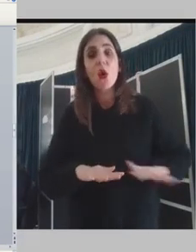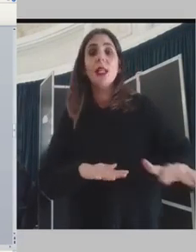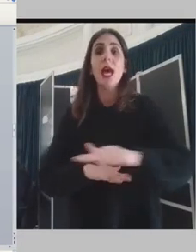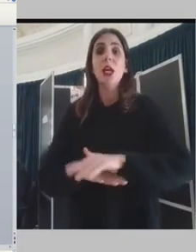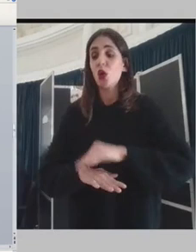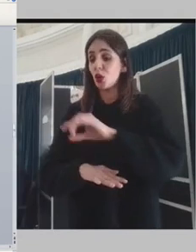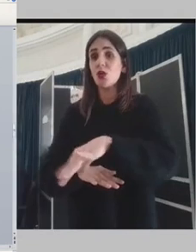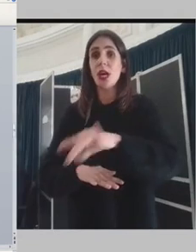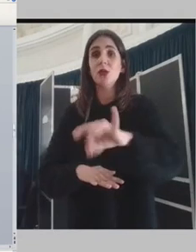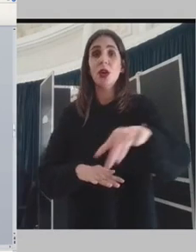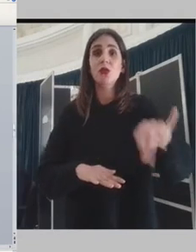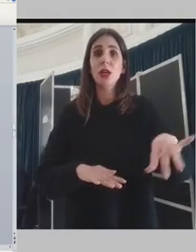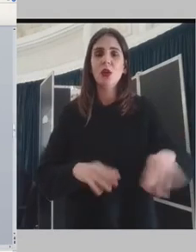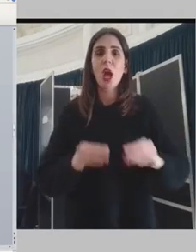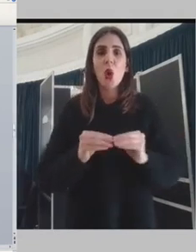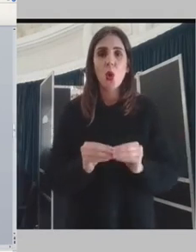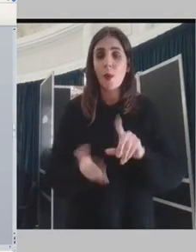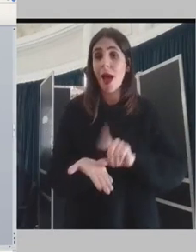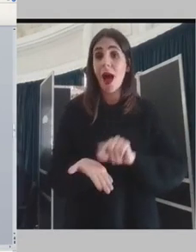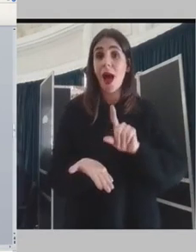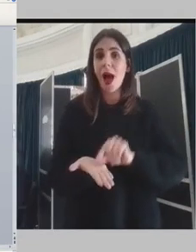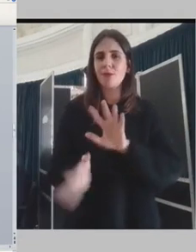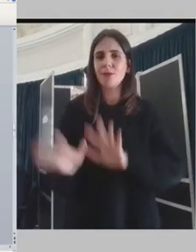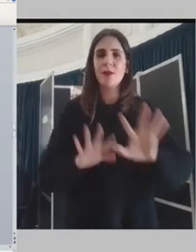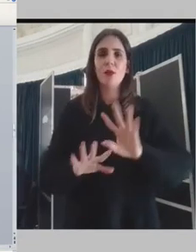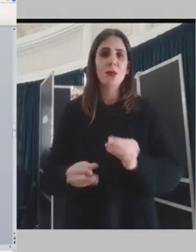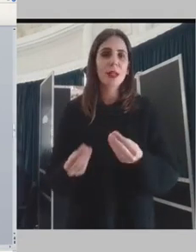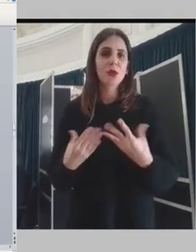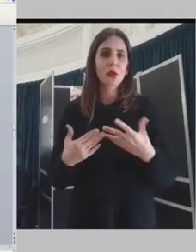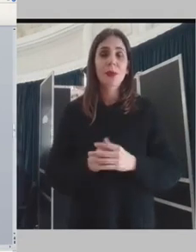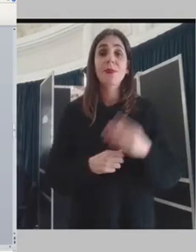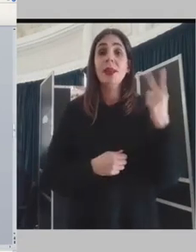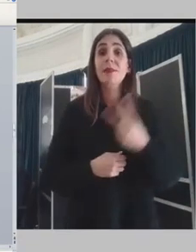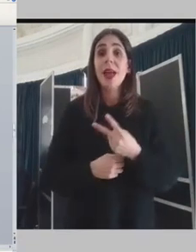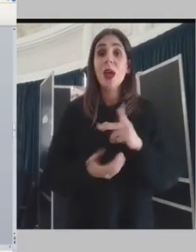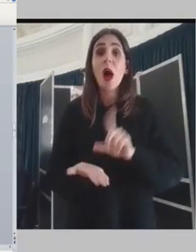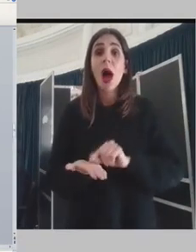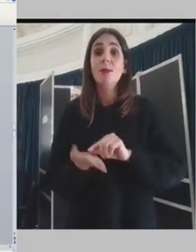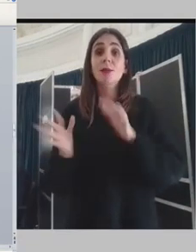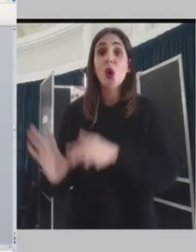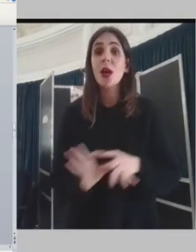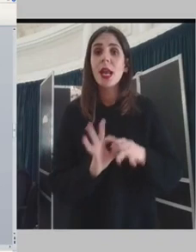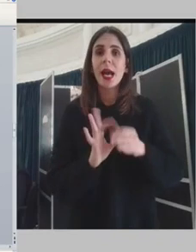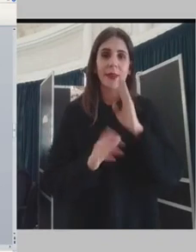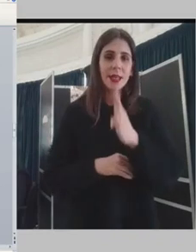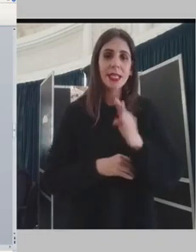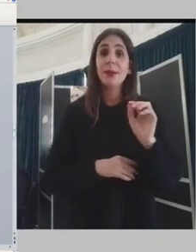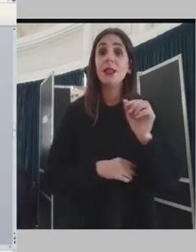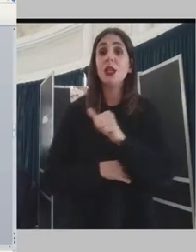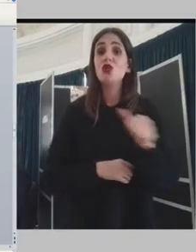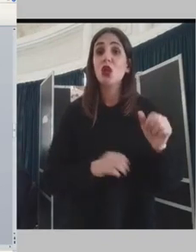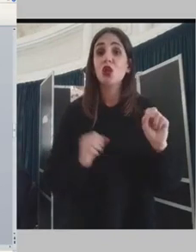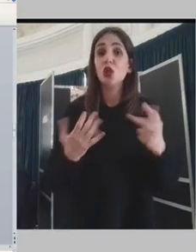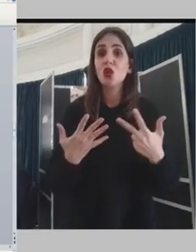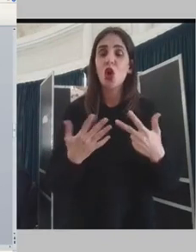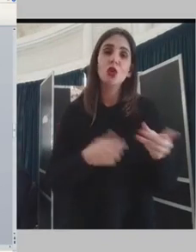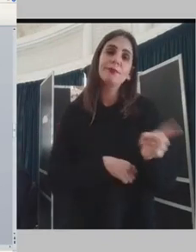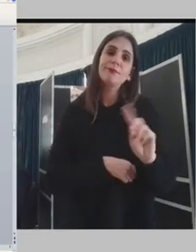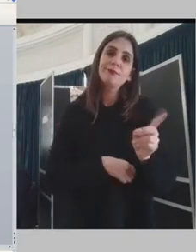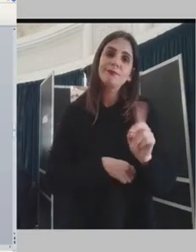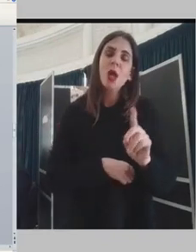l'app che non è purtroppo collegata al vostro 118, ma comunque vi permette di vedere tutti